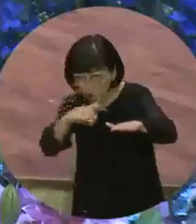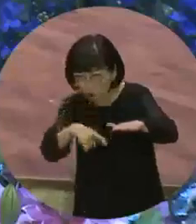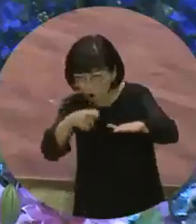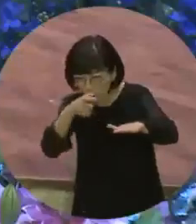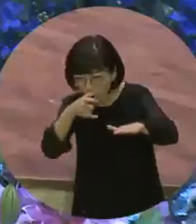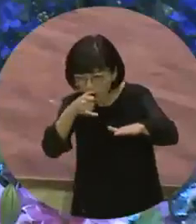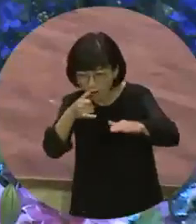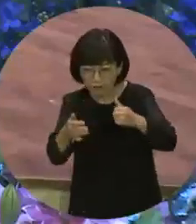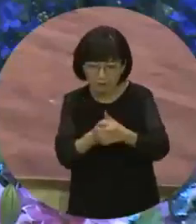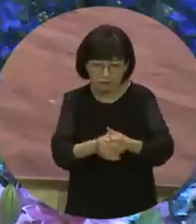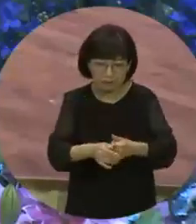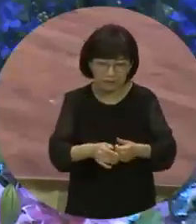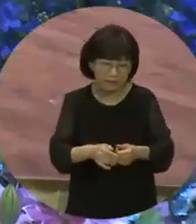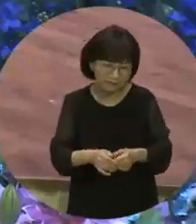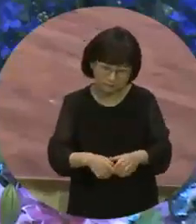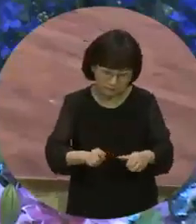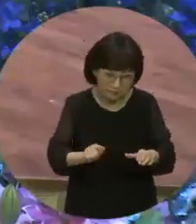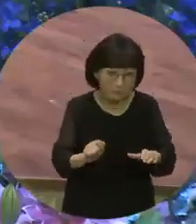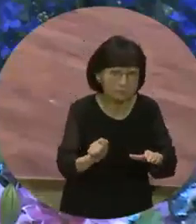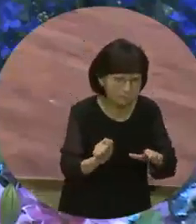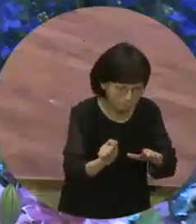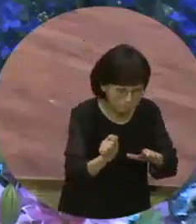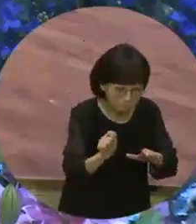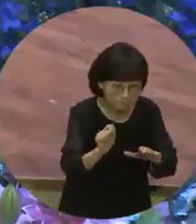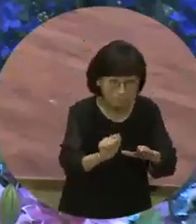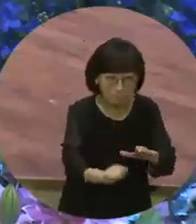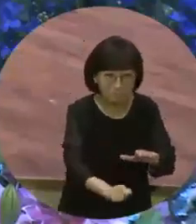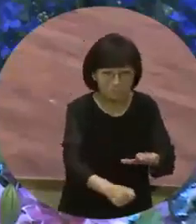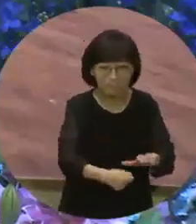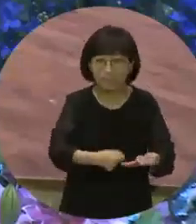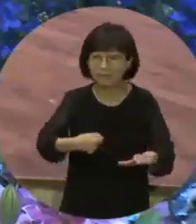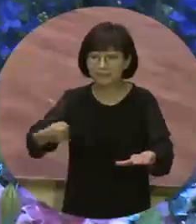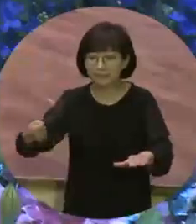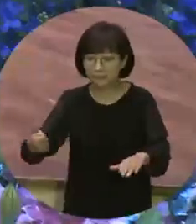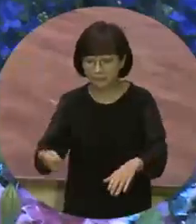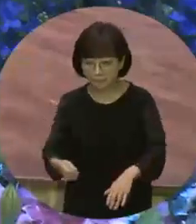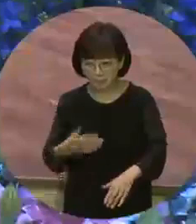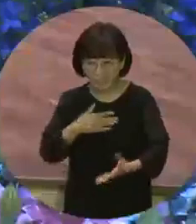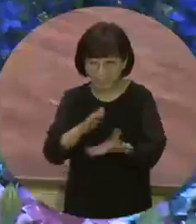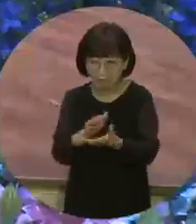조심히 떼야 돼. 내 친구가, 이름이 광수인데, 광수가,